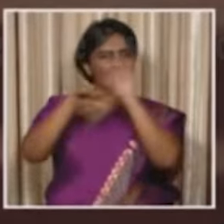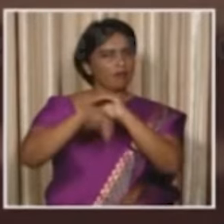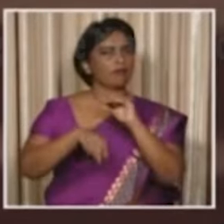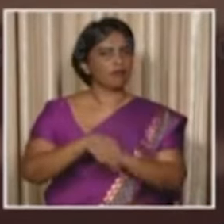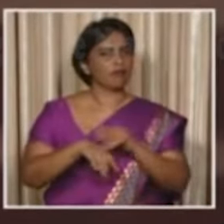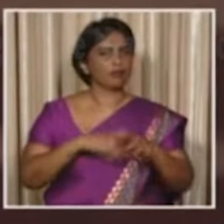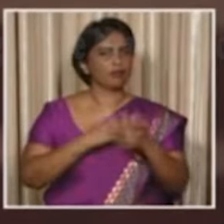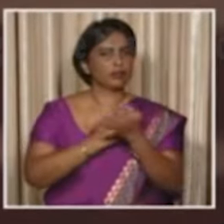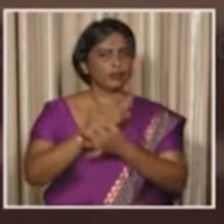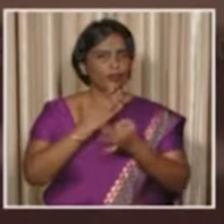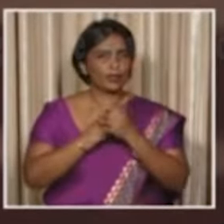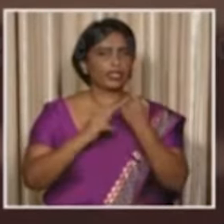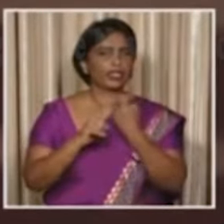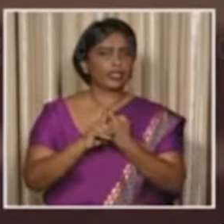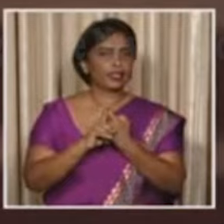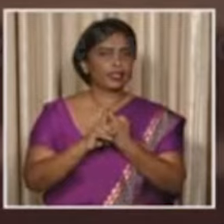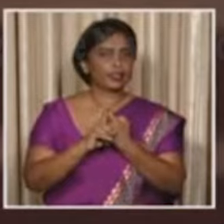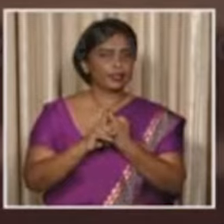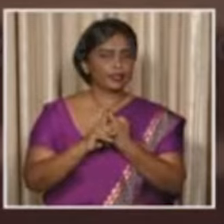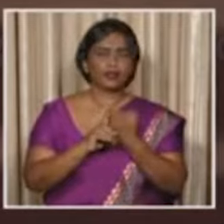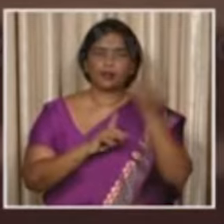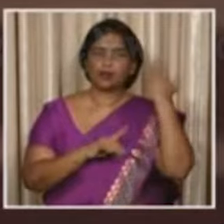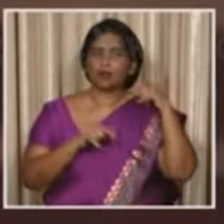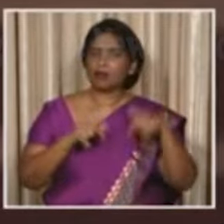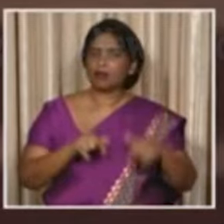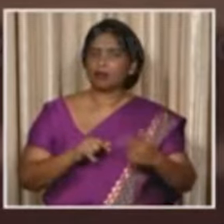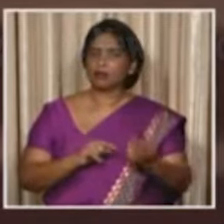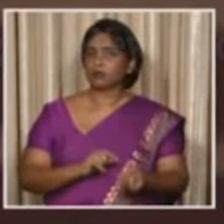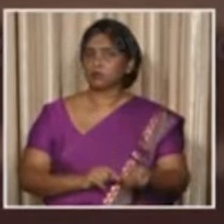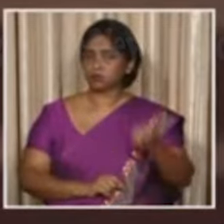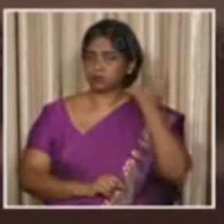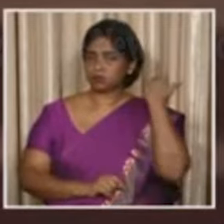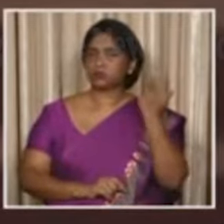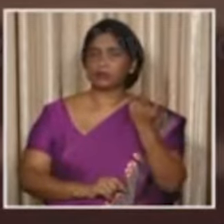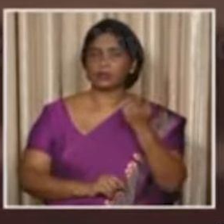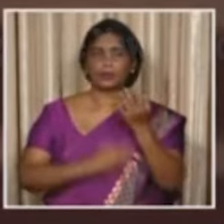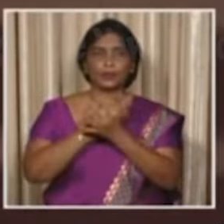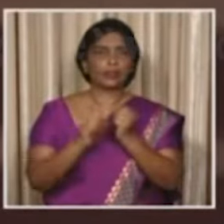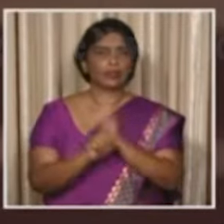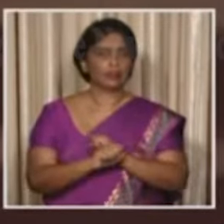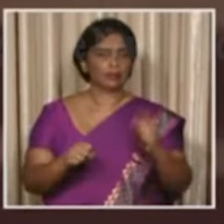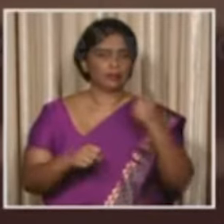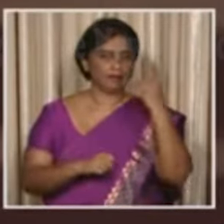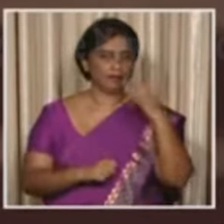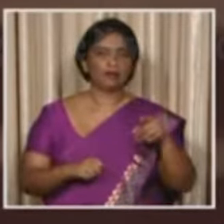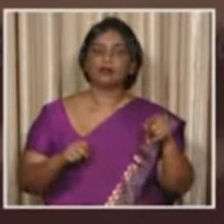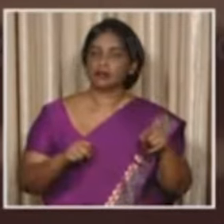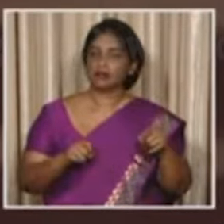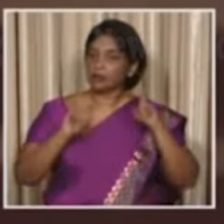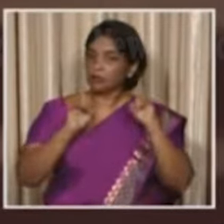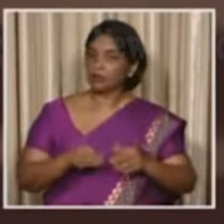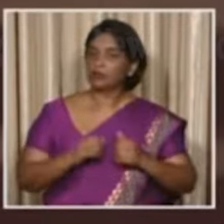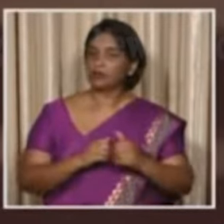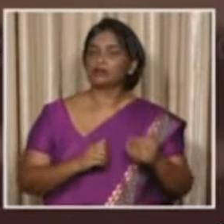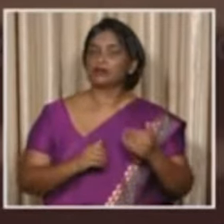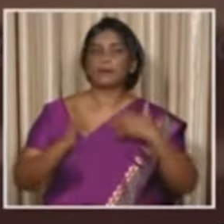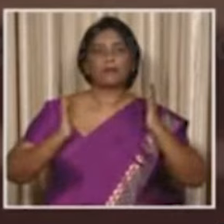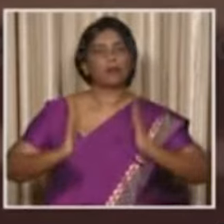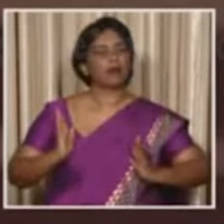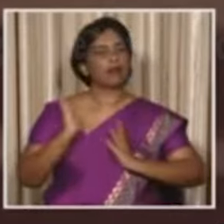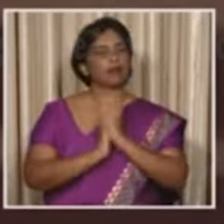කුඩු කිලෝව කුඩු පොඩ්ඩ ඉස්සර තිබුණාට වගේ සිය ගුණයකින් වැඩි වෙලා තියෙන්නේ කුඩු නැති වෙන හින්දා. හැබැයි එහෙම කරනකොට මාන හිමිකම්